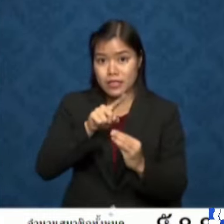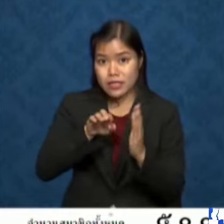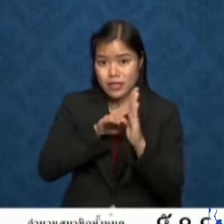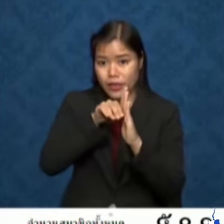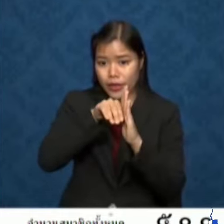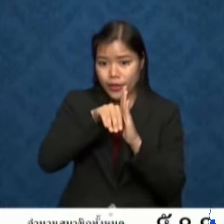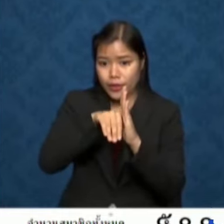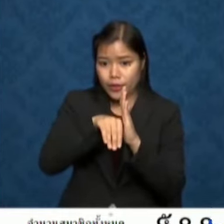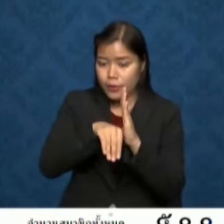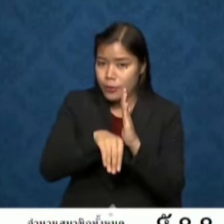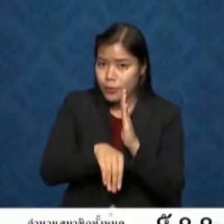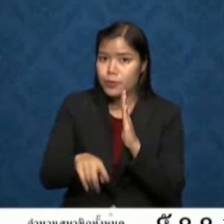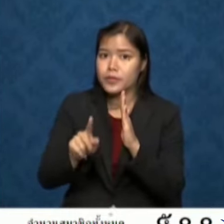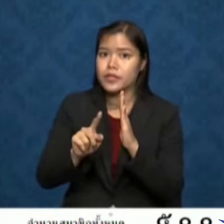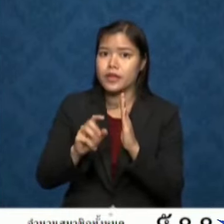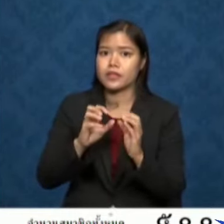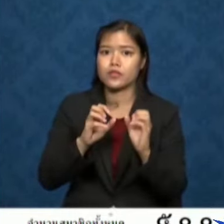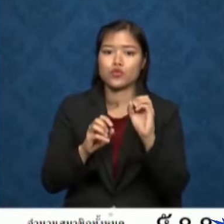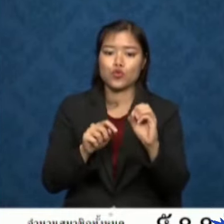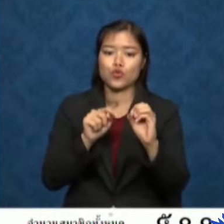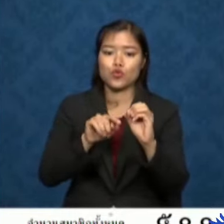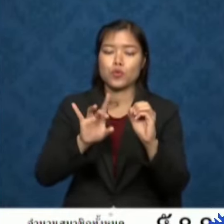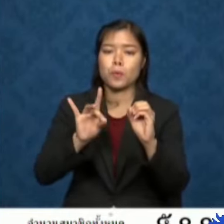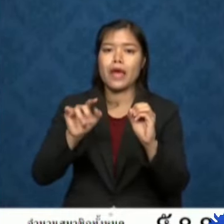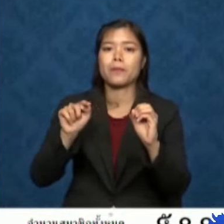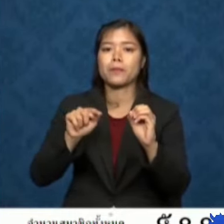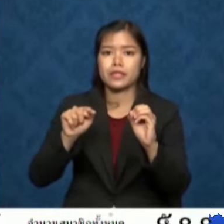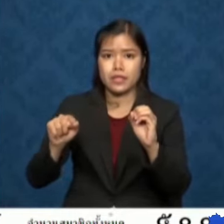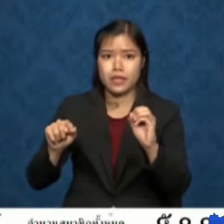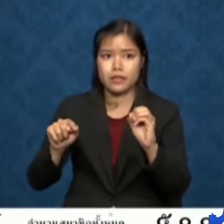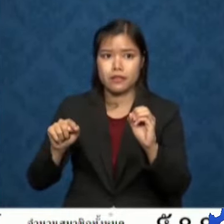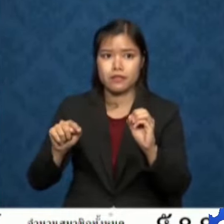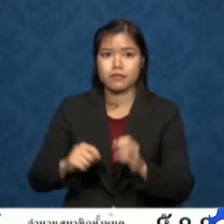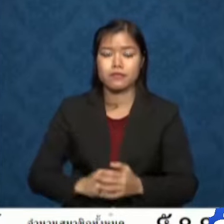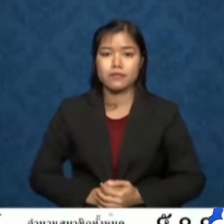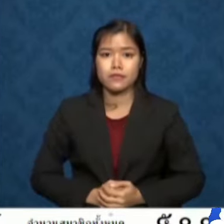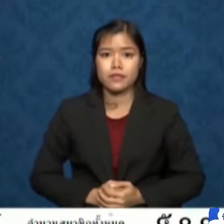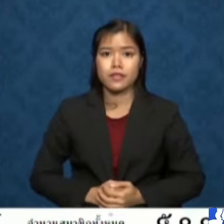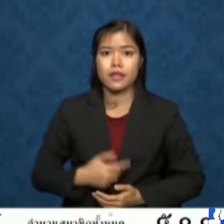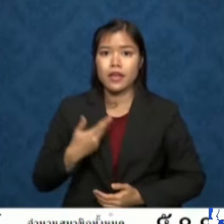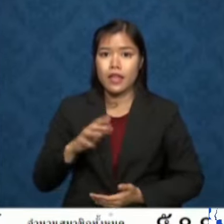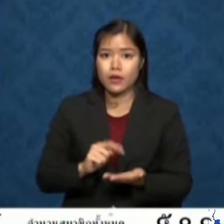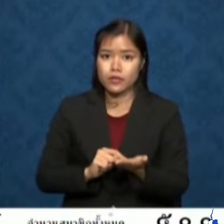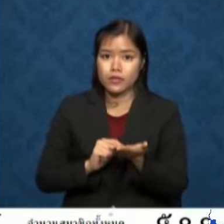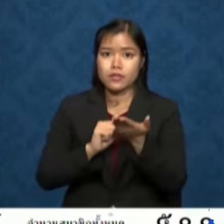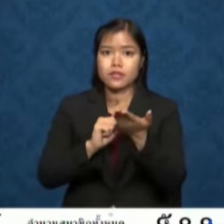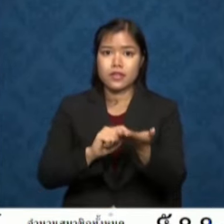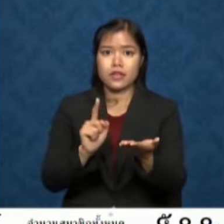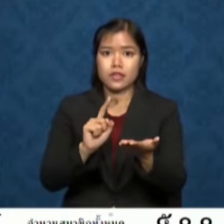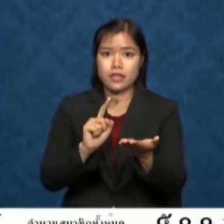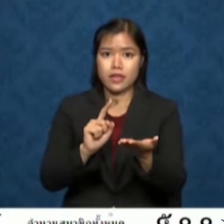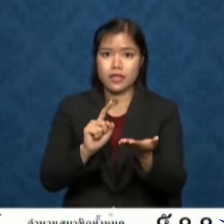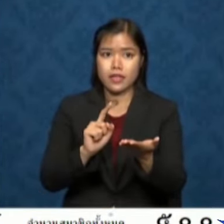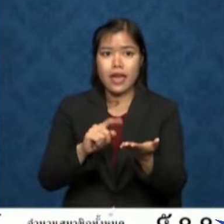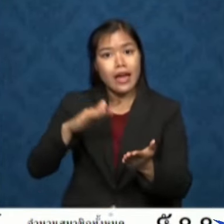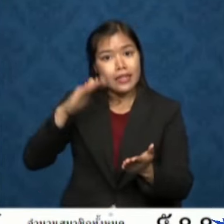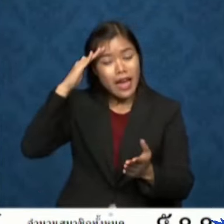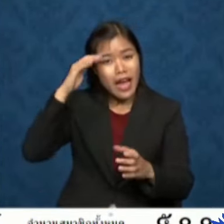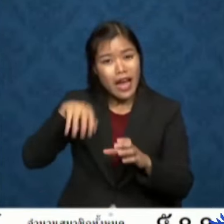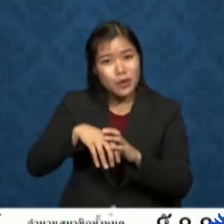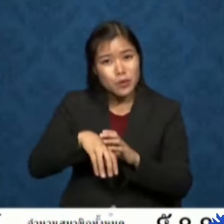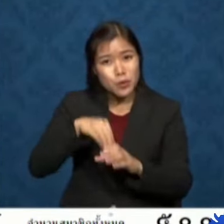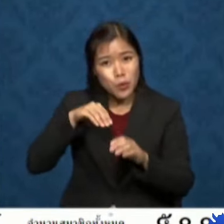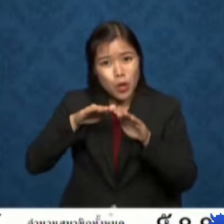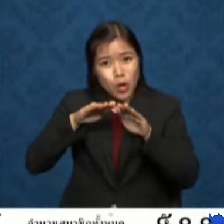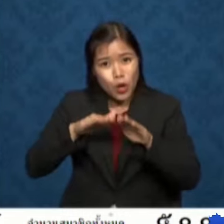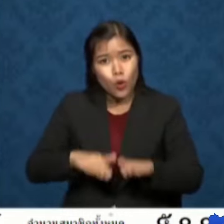จากแนวโน้มจากแนวโน้มเดิม 0.8%ต่อปีนะครับแล้ว tdiเสนอด้วยนะครับว่าการลดการเกณฑ์ทหารลงครึ่งนึงหรือเหลือ